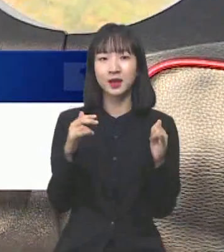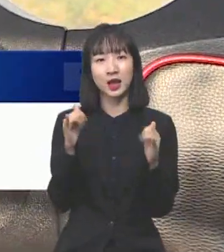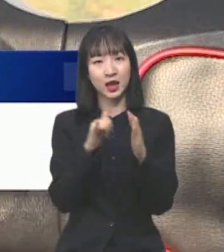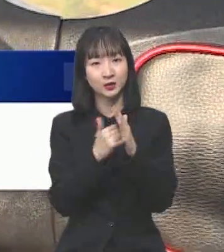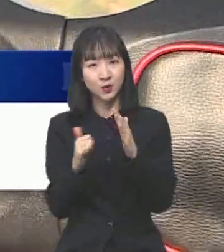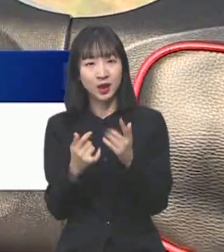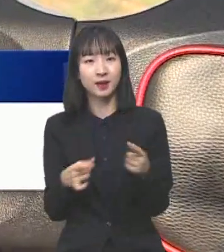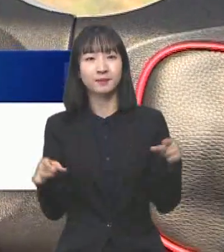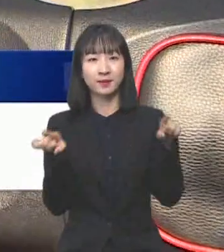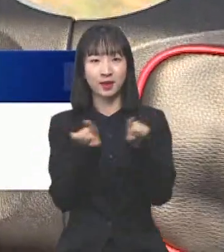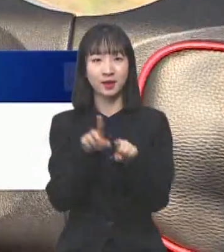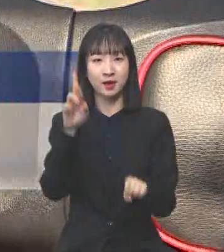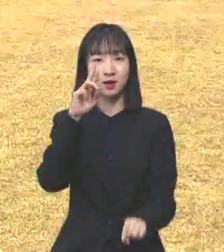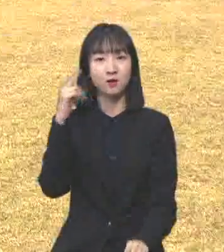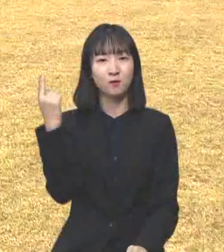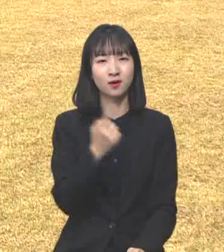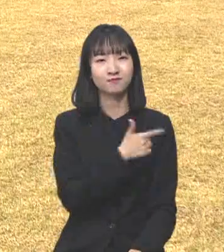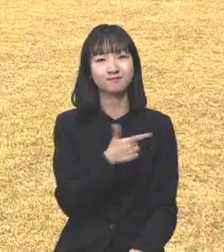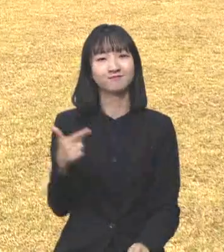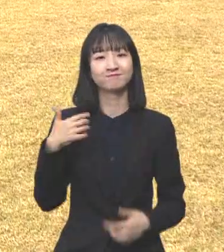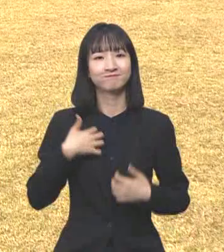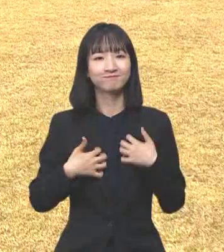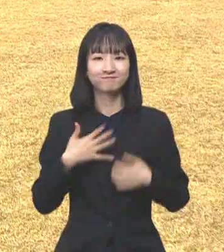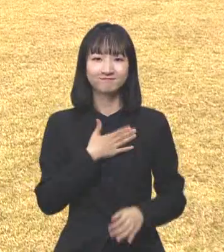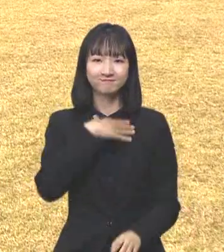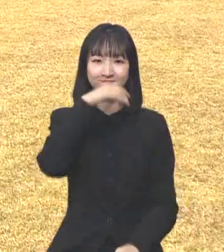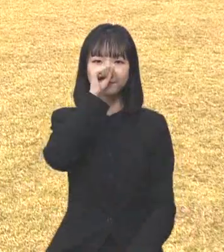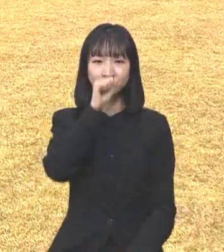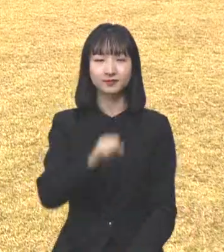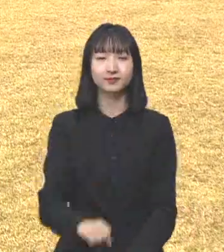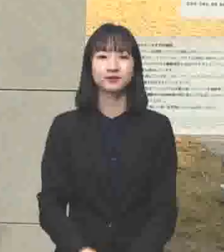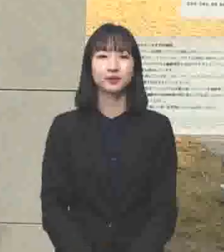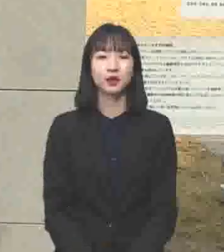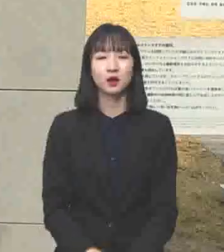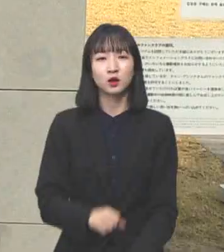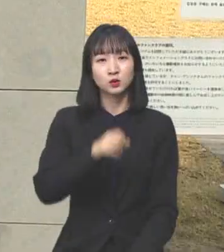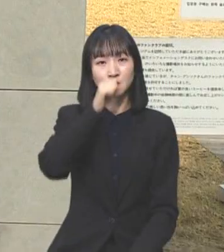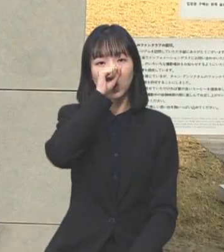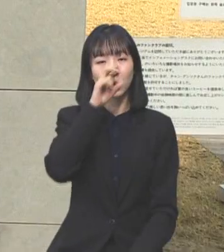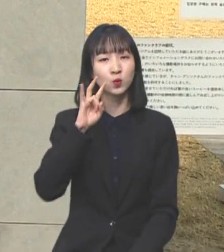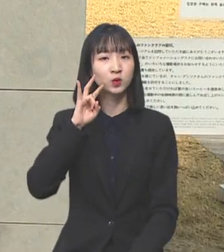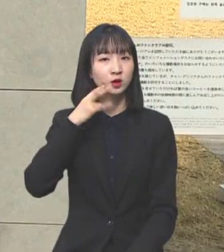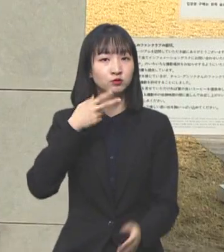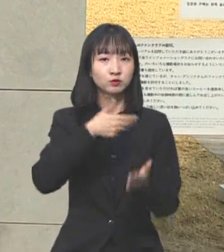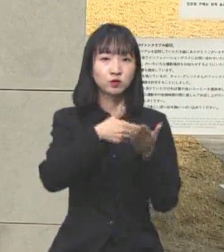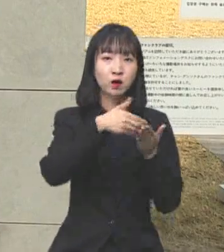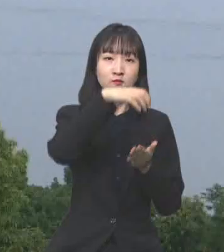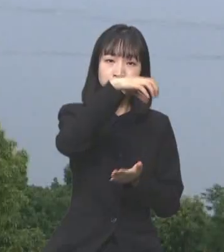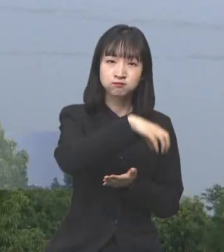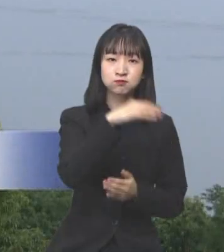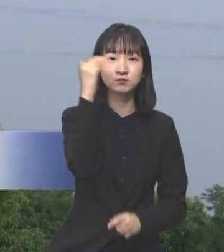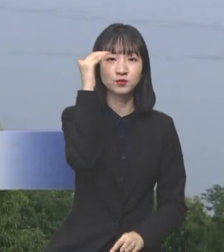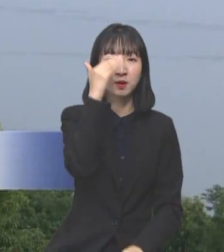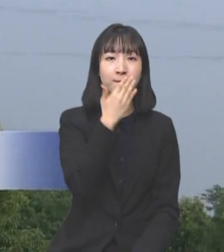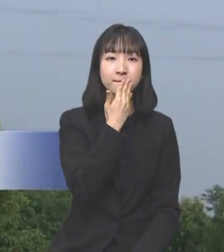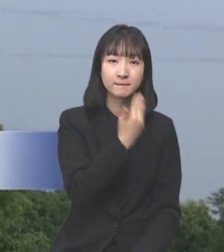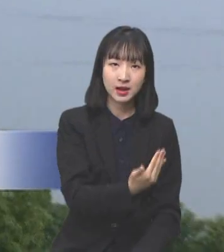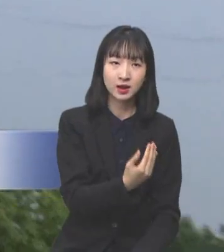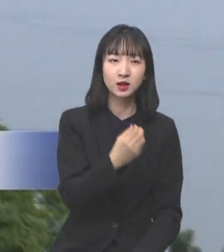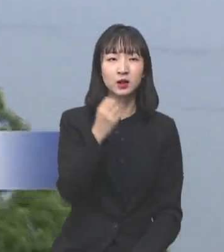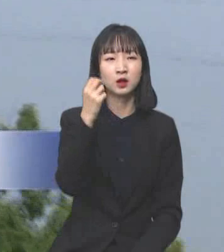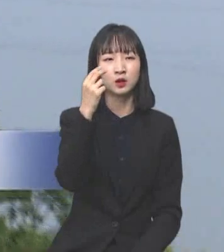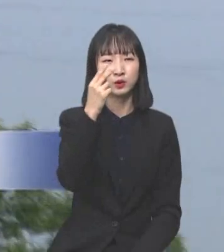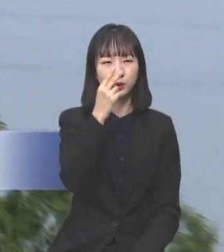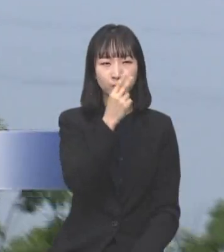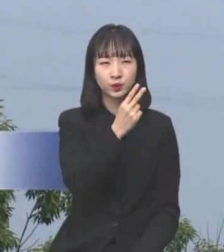다음 대화가 되고 기분이 좋았어요 자연과 독으로 수준 높은 예술 작품을 감상할 수 있는 미술관과 북녘 땅을 직접